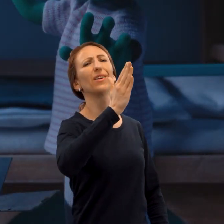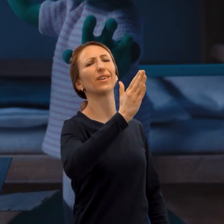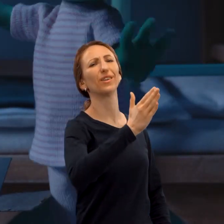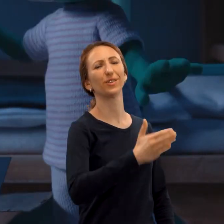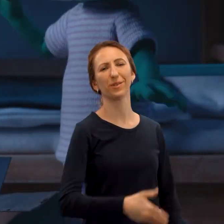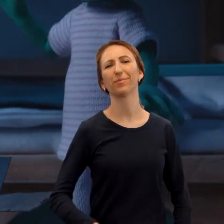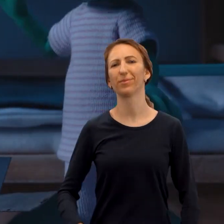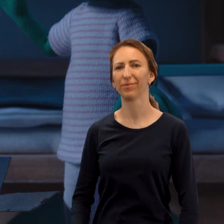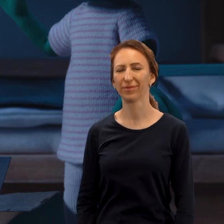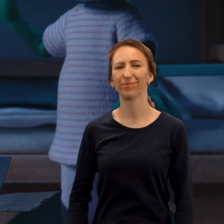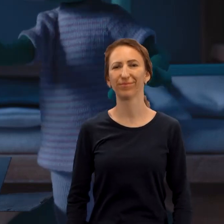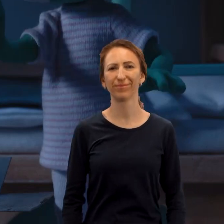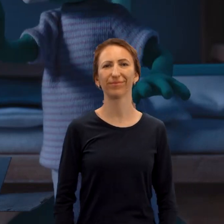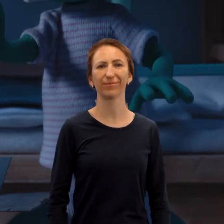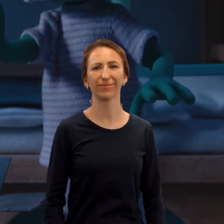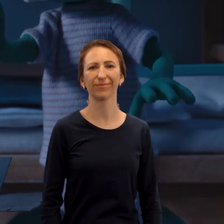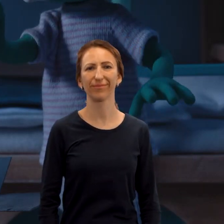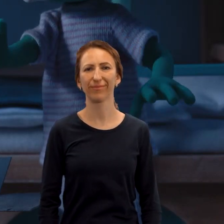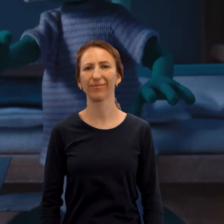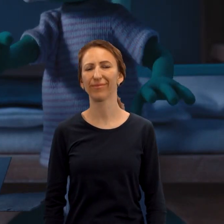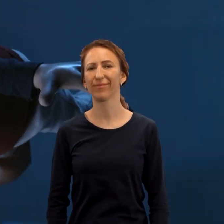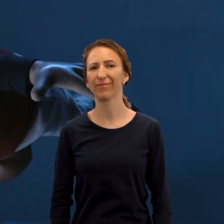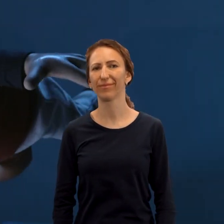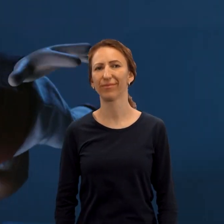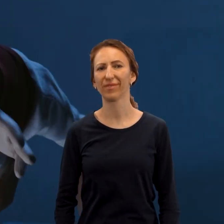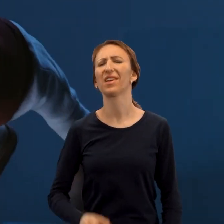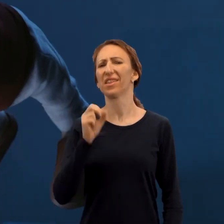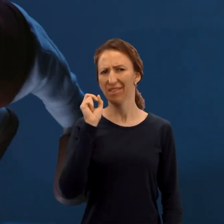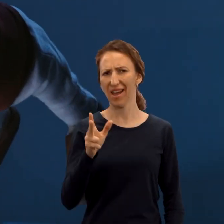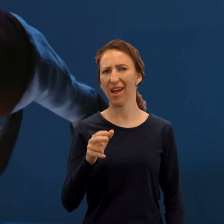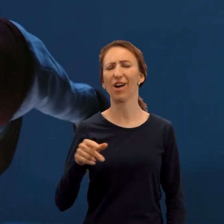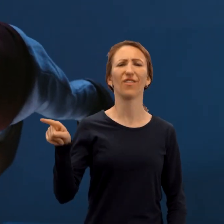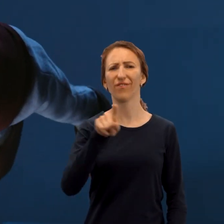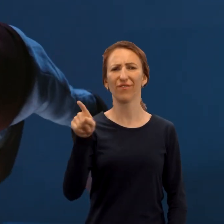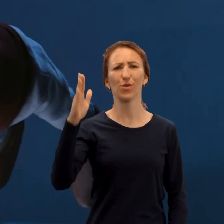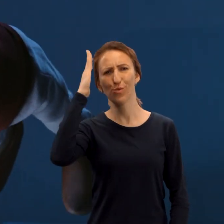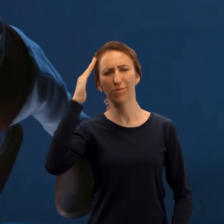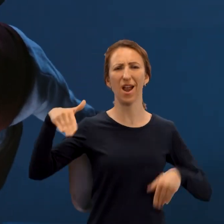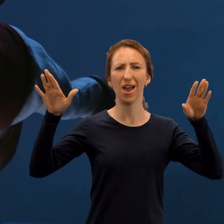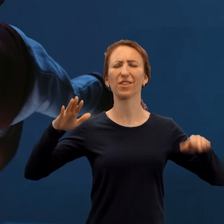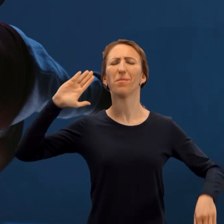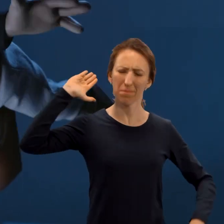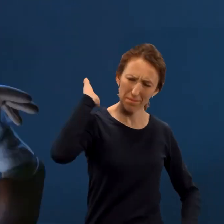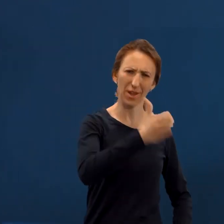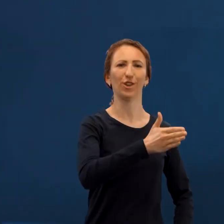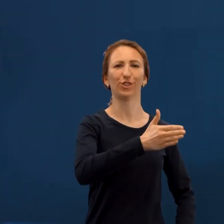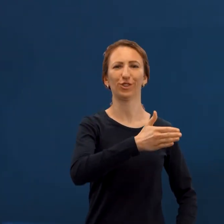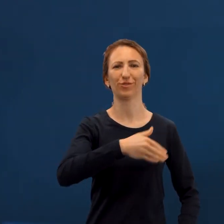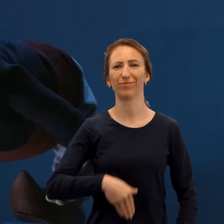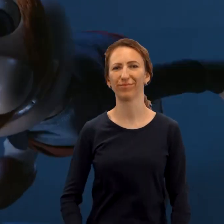my że będziecie